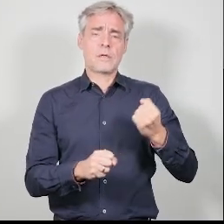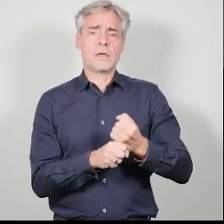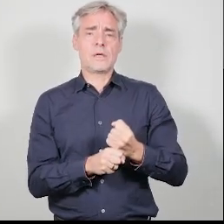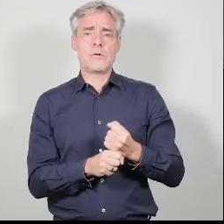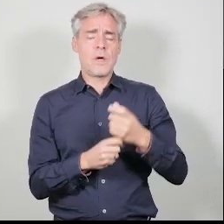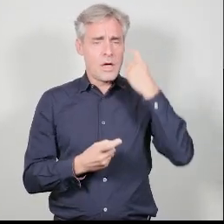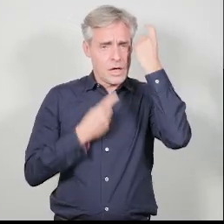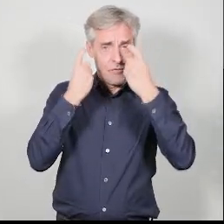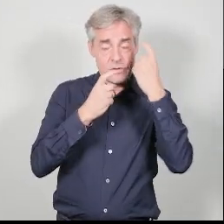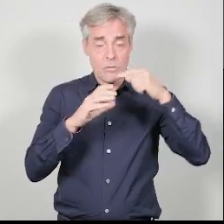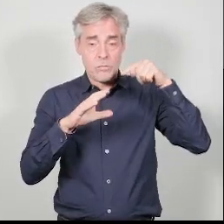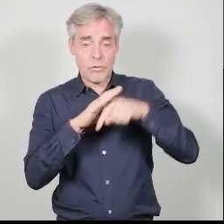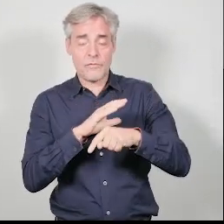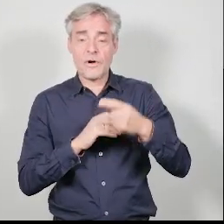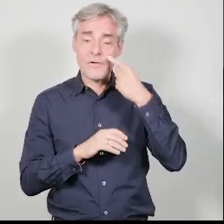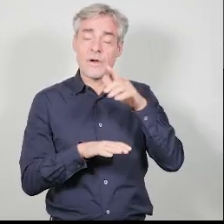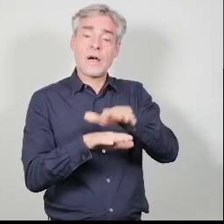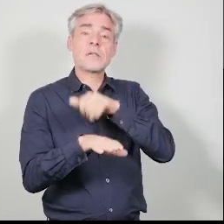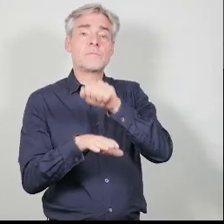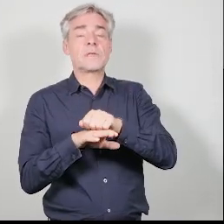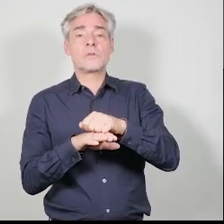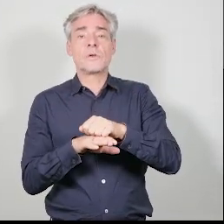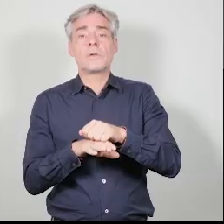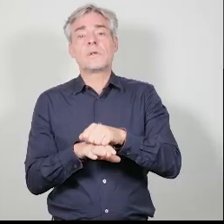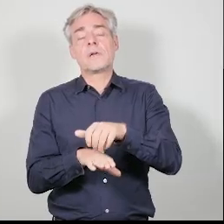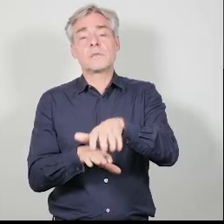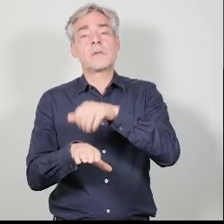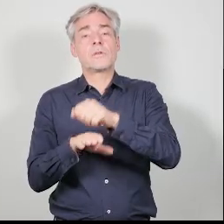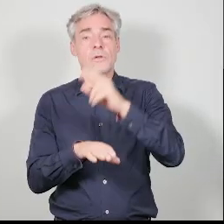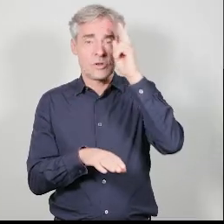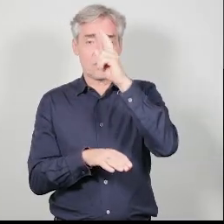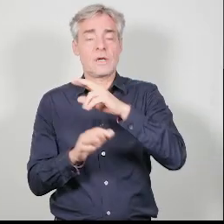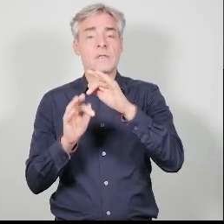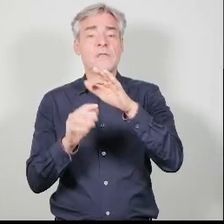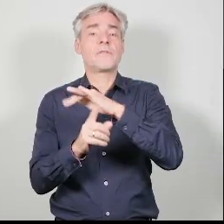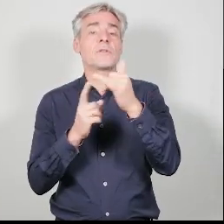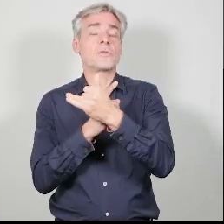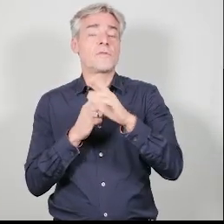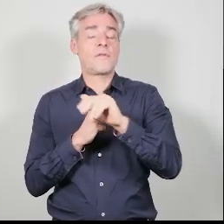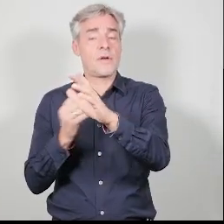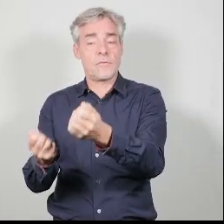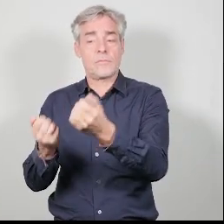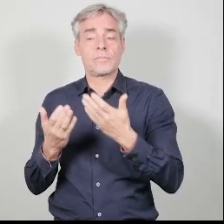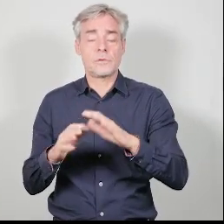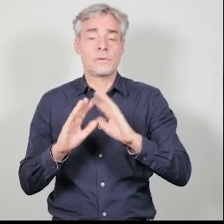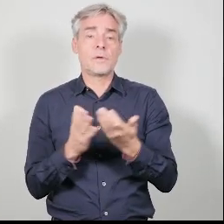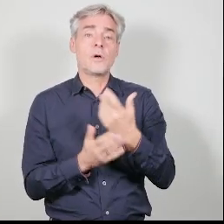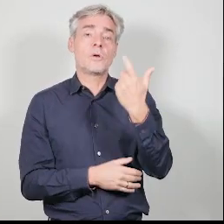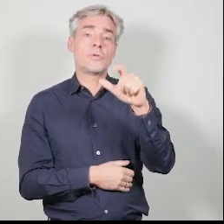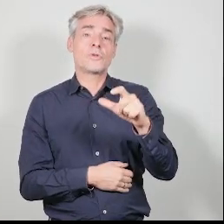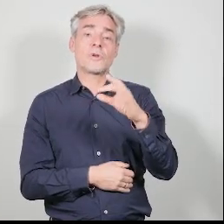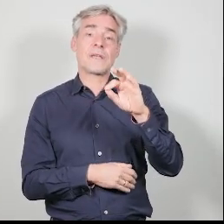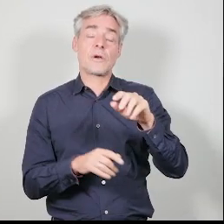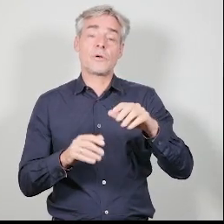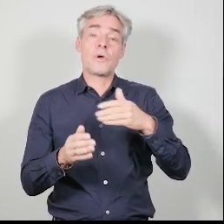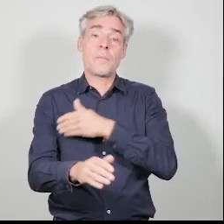une réflexion profonde et on aura les inspecteurs de l'Inspection générale des affaires sociales qui vont nous aider avec les travaux. On a 250 millions d'euros qu'on met aussi sur le